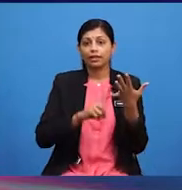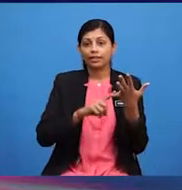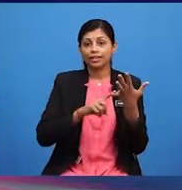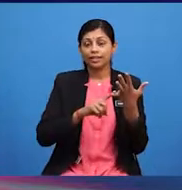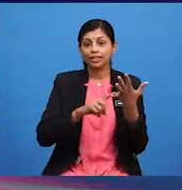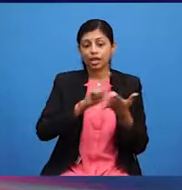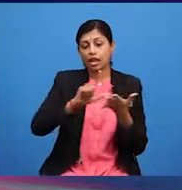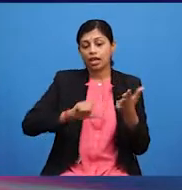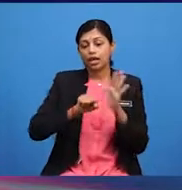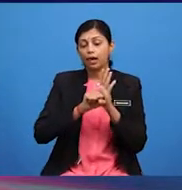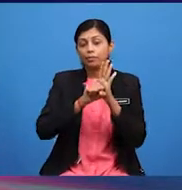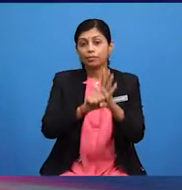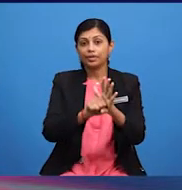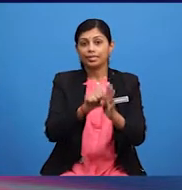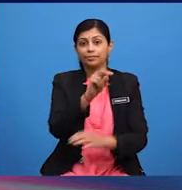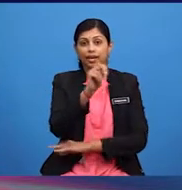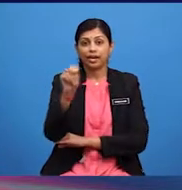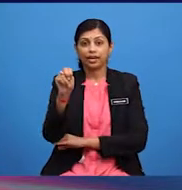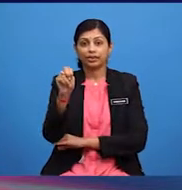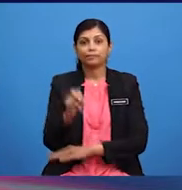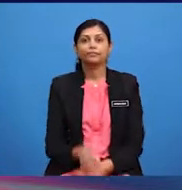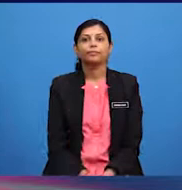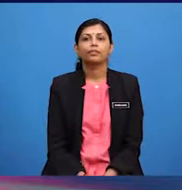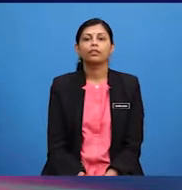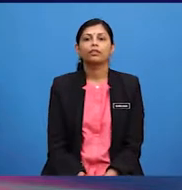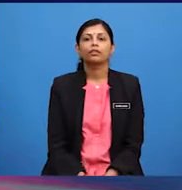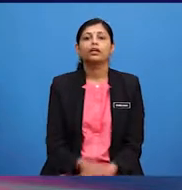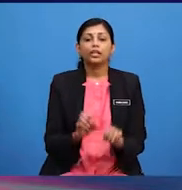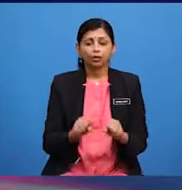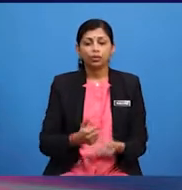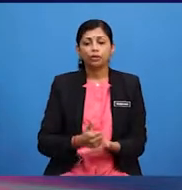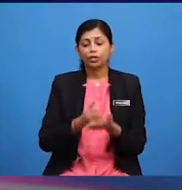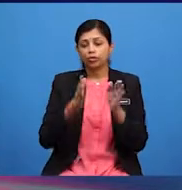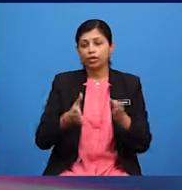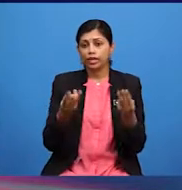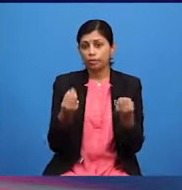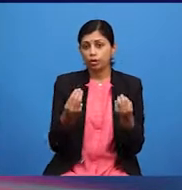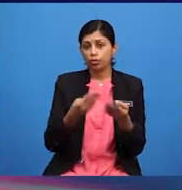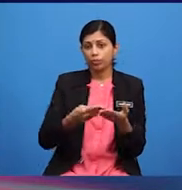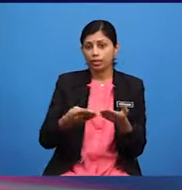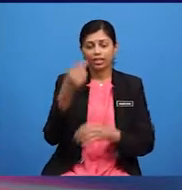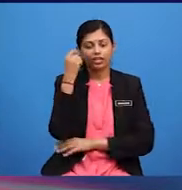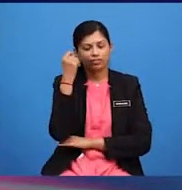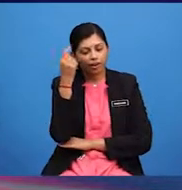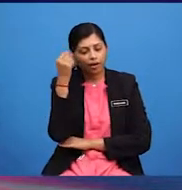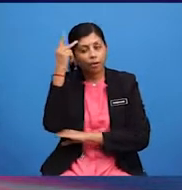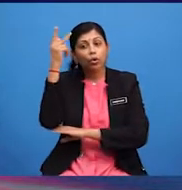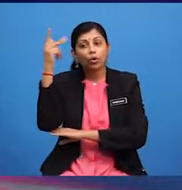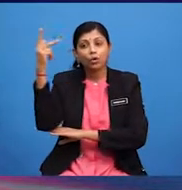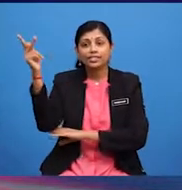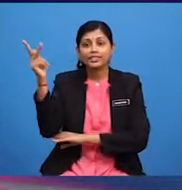persembahan. Lakaran ini boleh membantu pelanggan memahami konsep